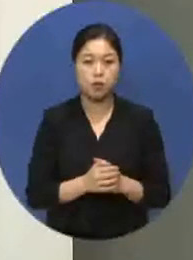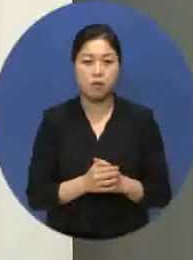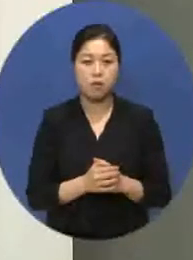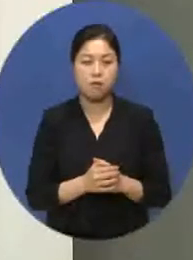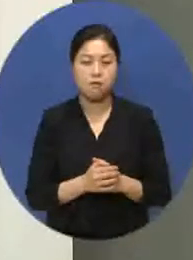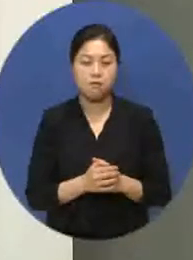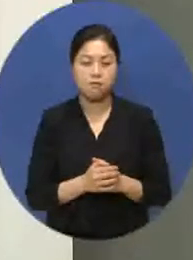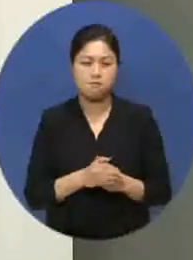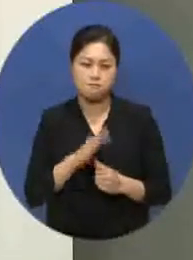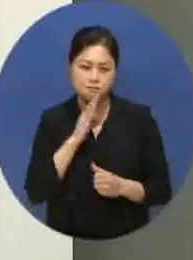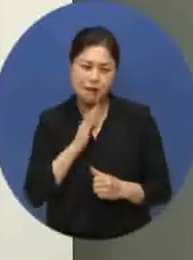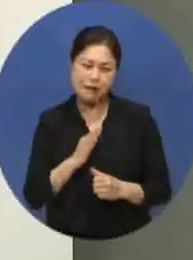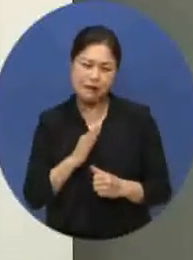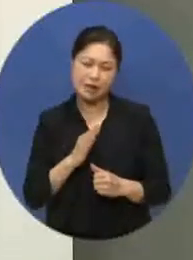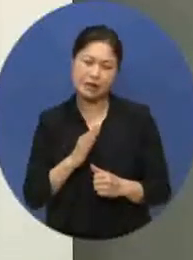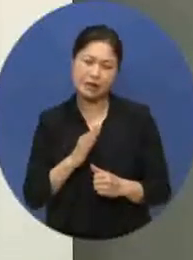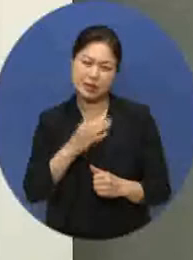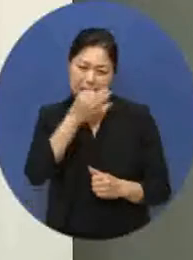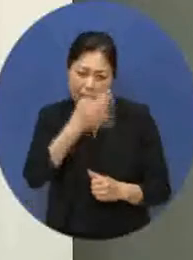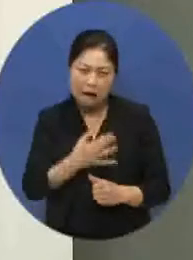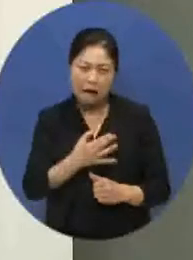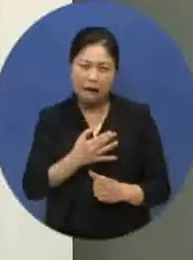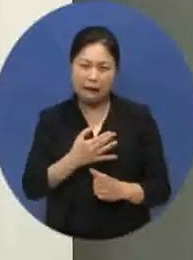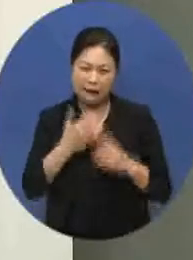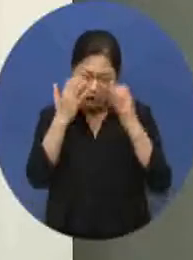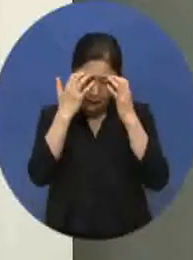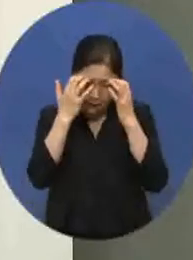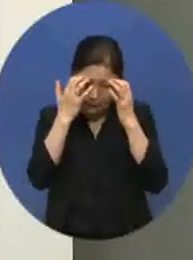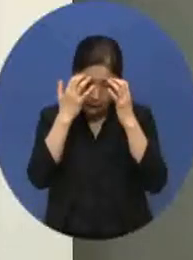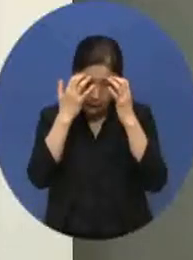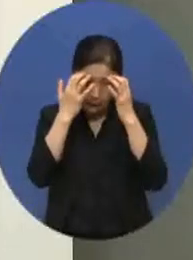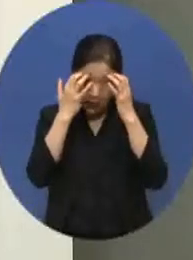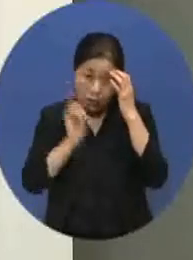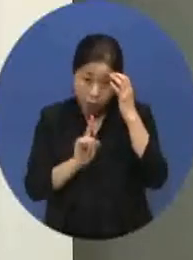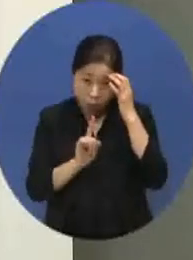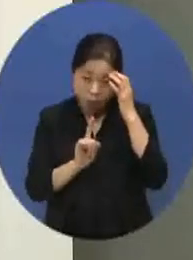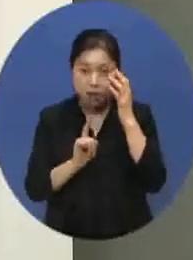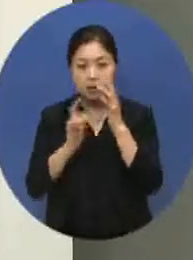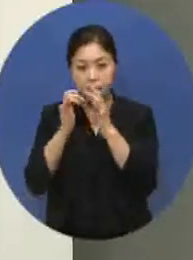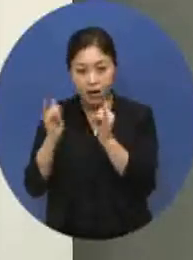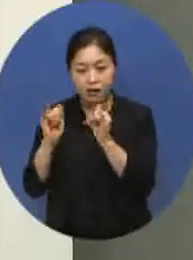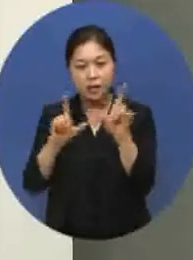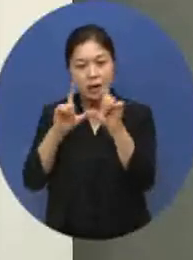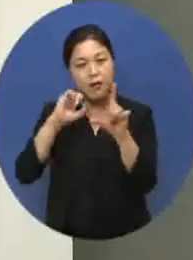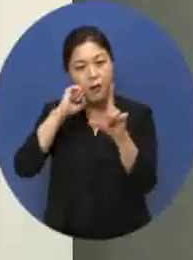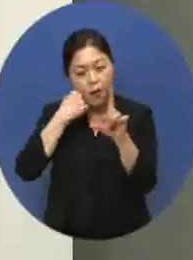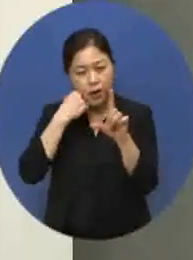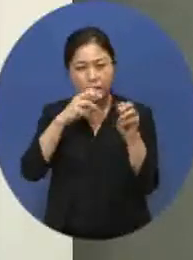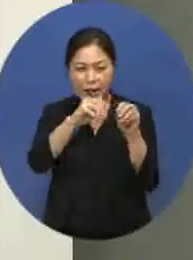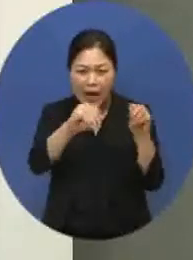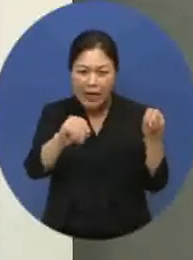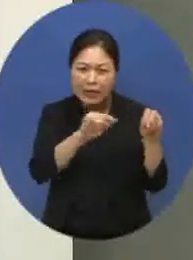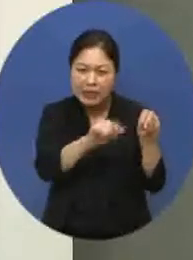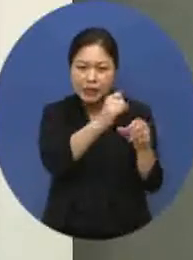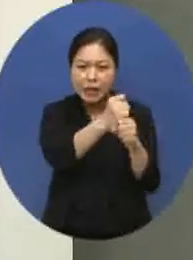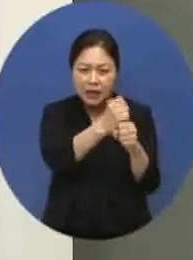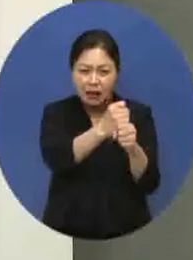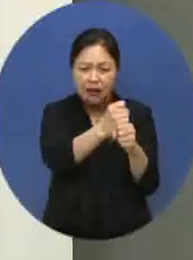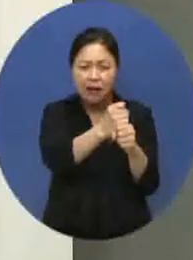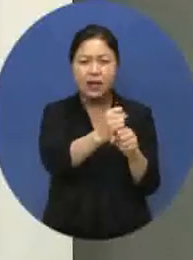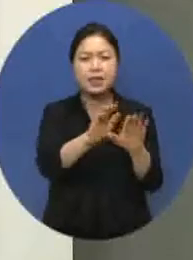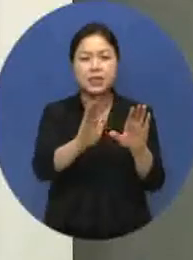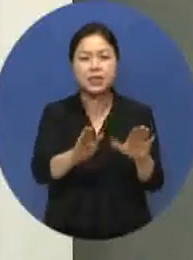참혹하고 험난한 그야말로 인류가 살기는 어려운 땅을 결국은 개척해서